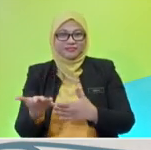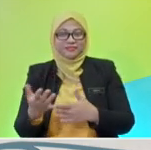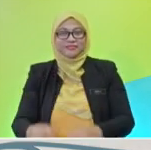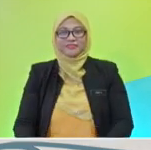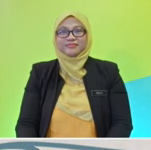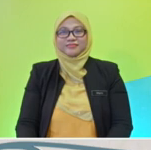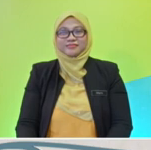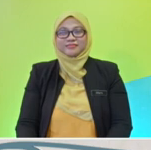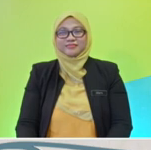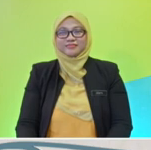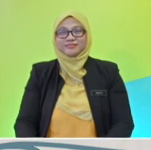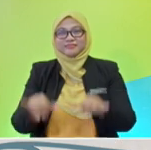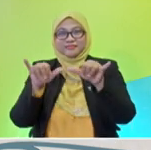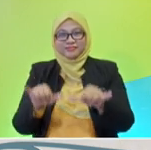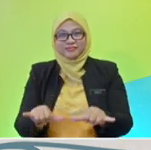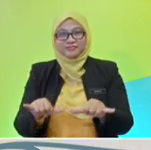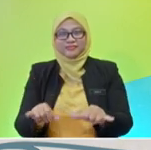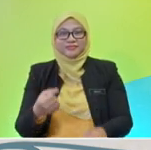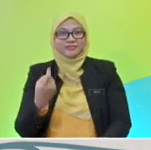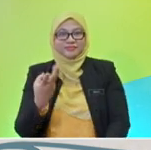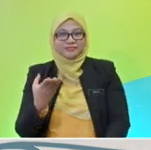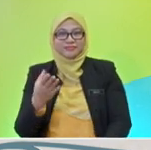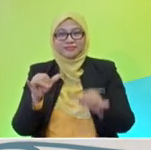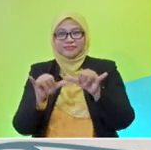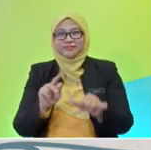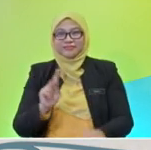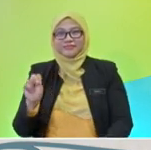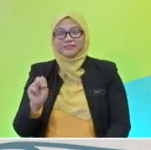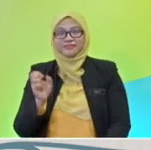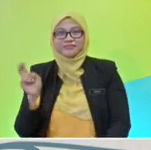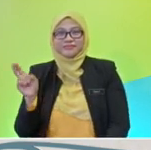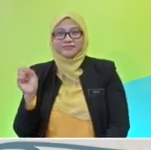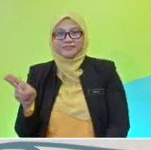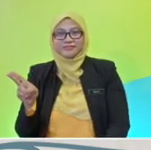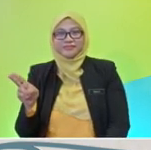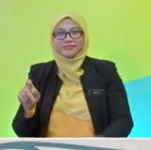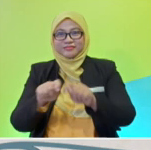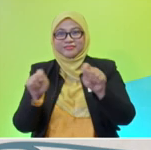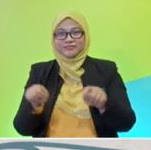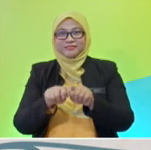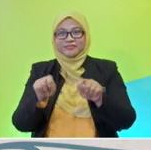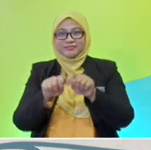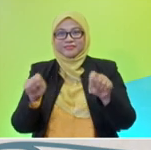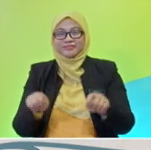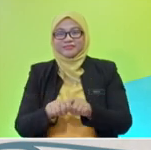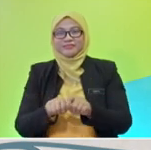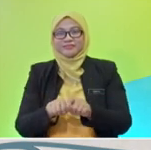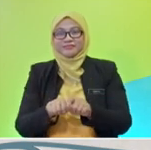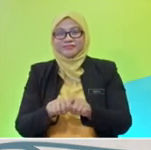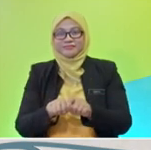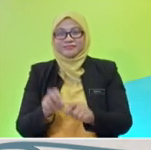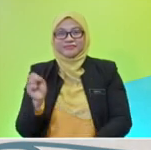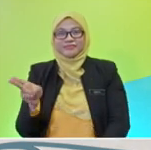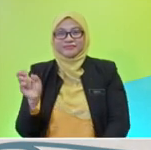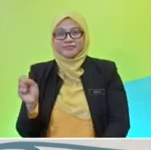beberapa sejarah sebenarnya Hanif seperti sejarah yang terdapat di tapak-tapak kerajaan